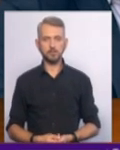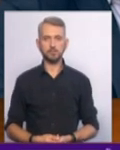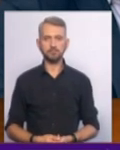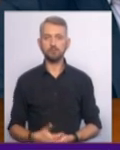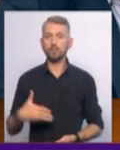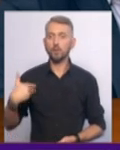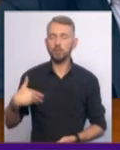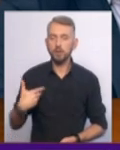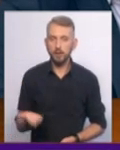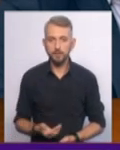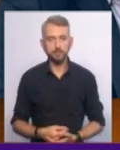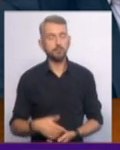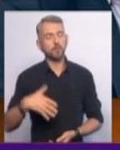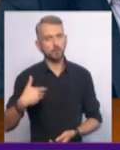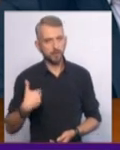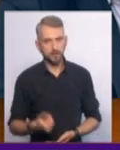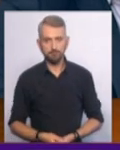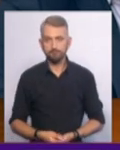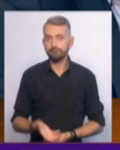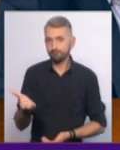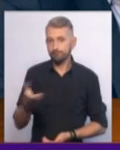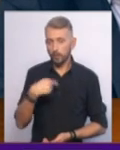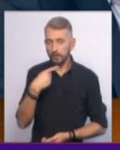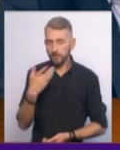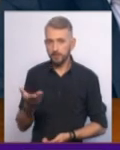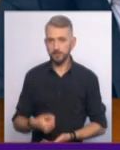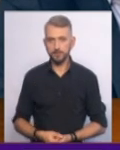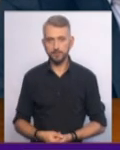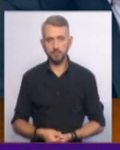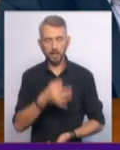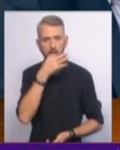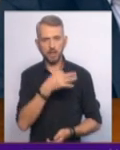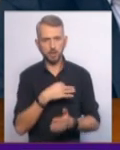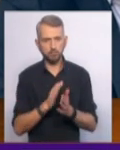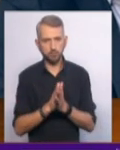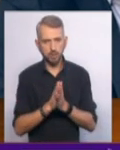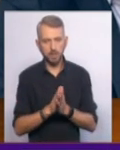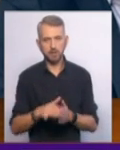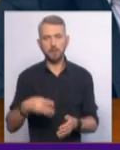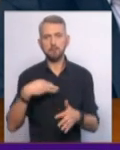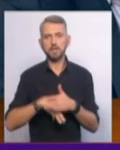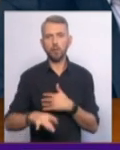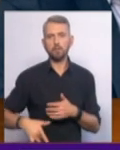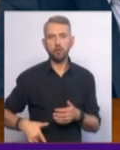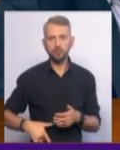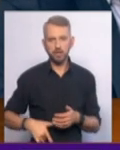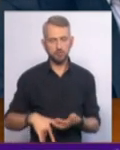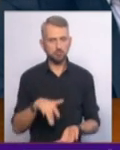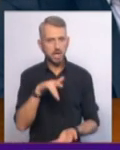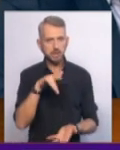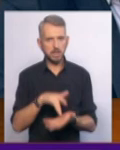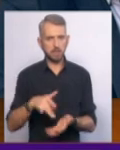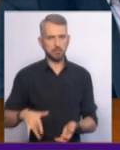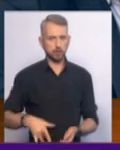Добрий день. Добрий день. Прошу, будь ласка, говоріть, ви в ефірі. Скажіть, будь ласка, метро Печерська. Угу. Це центр